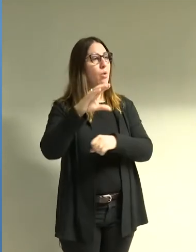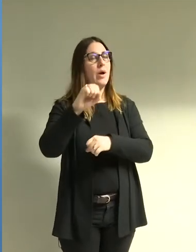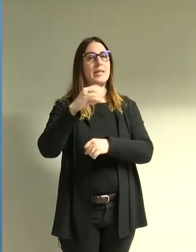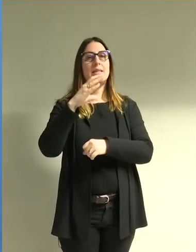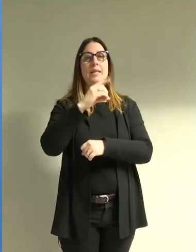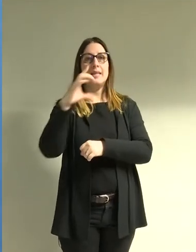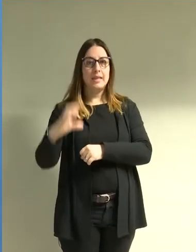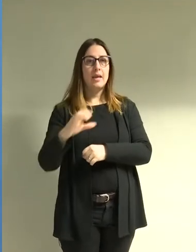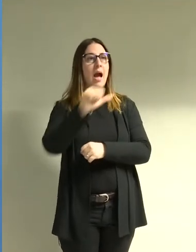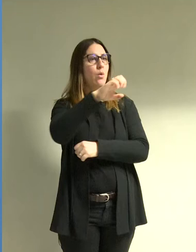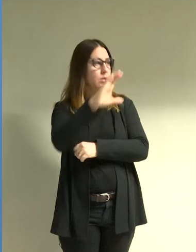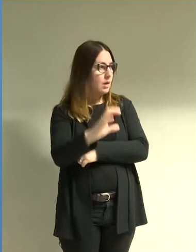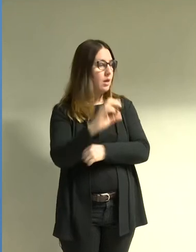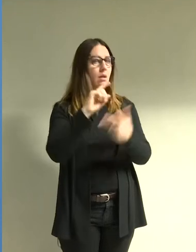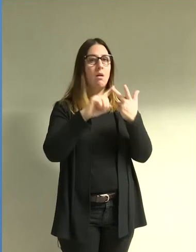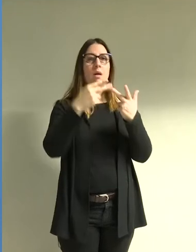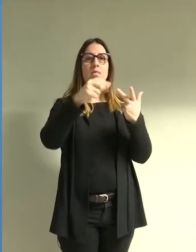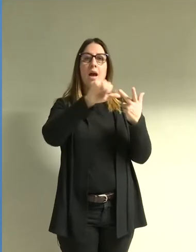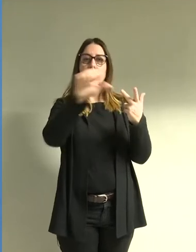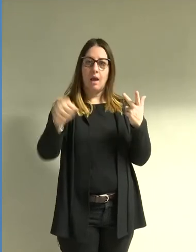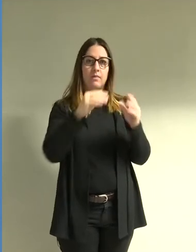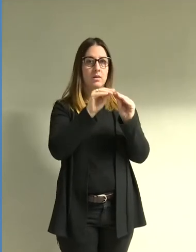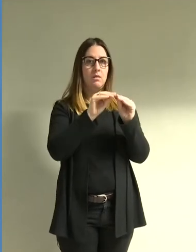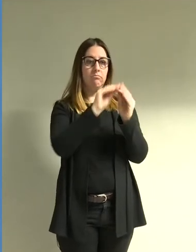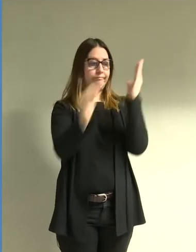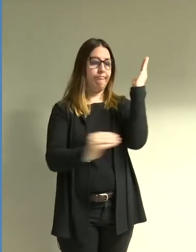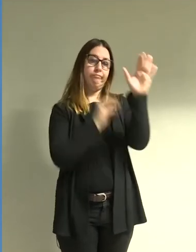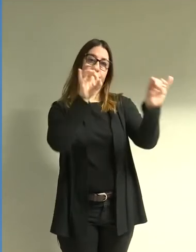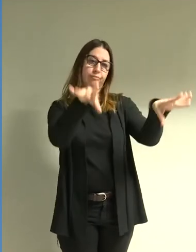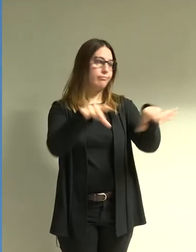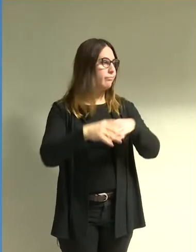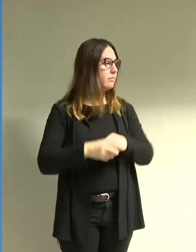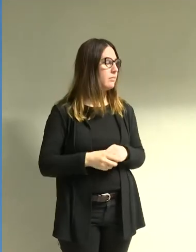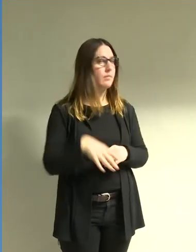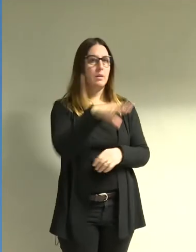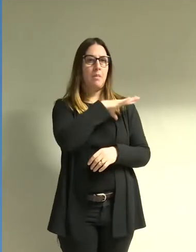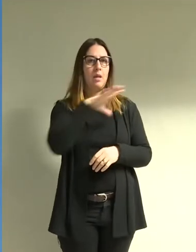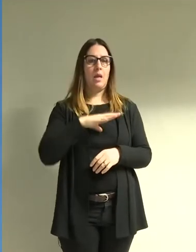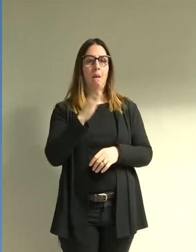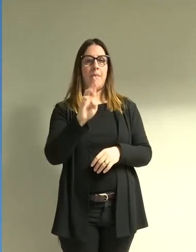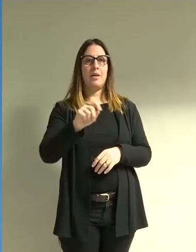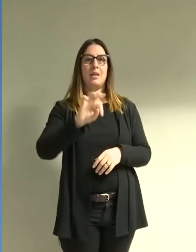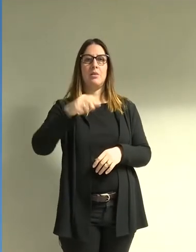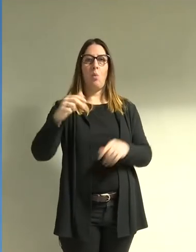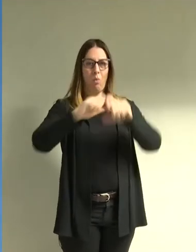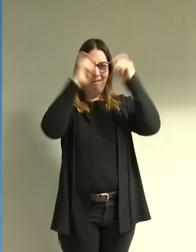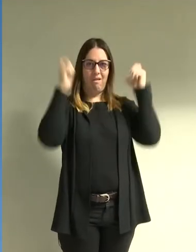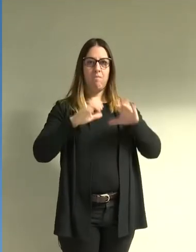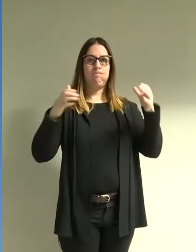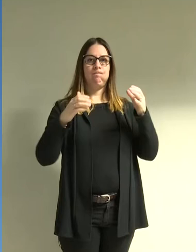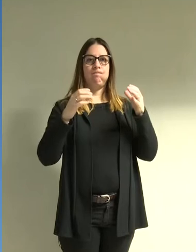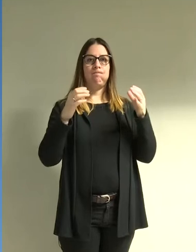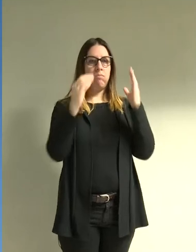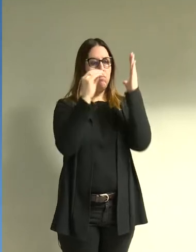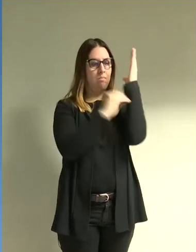aoc et nasale amendement est repoussée même bretton donc pour la position de l'exécutif sur les trois amendements de